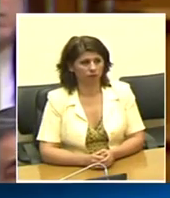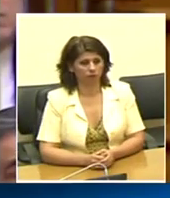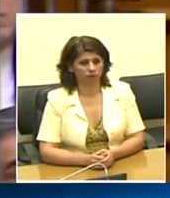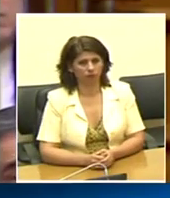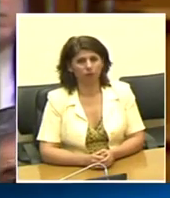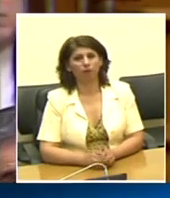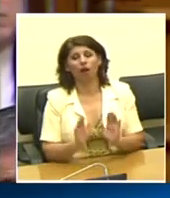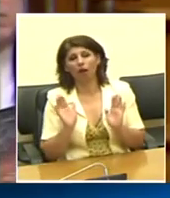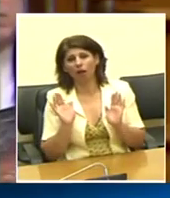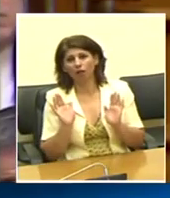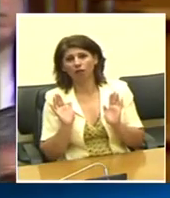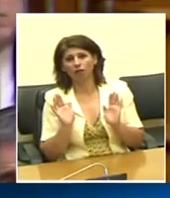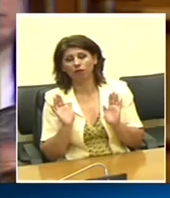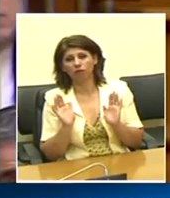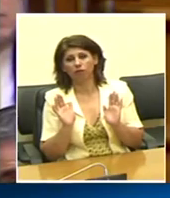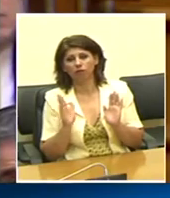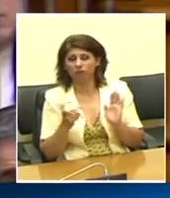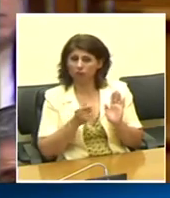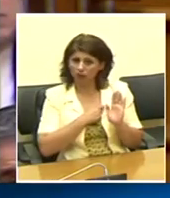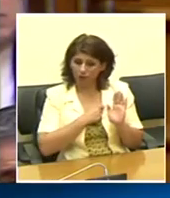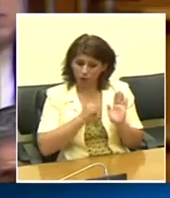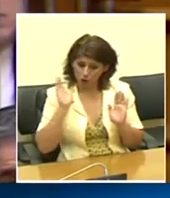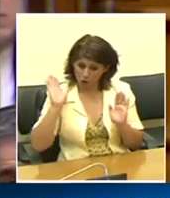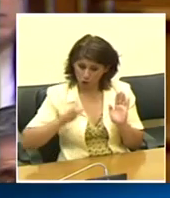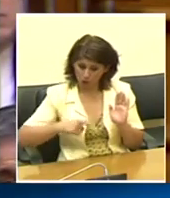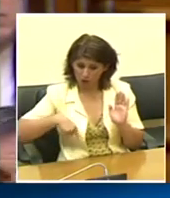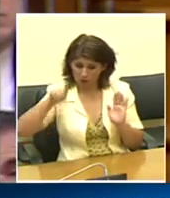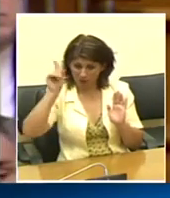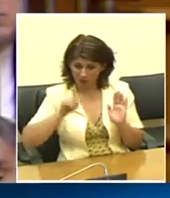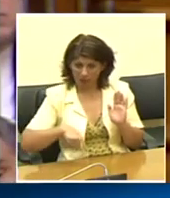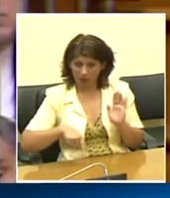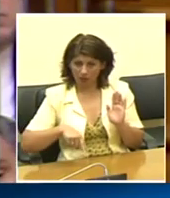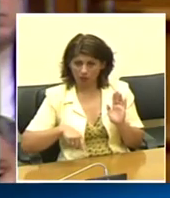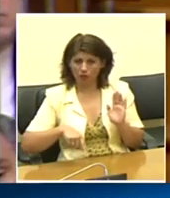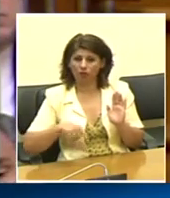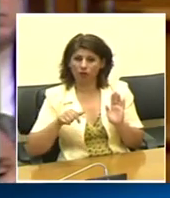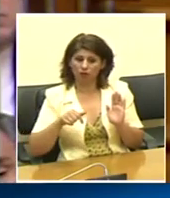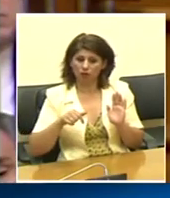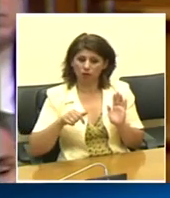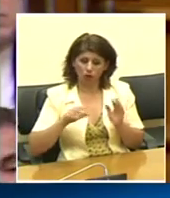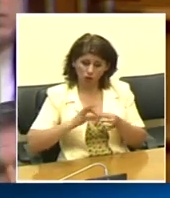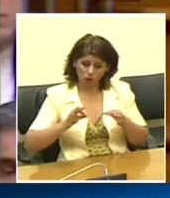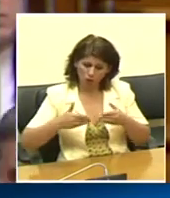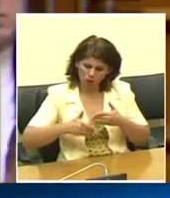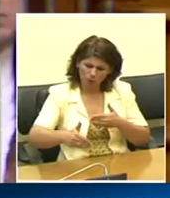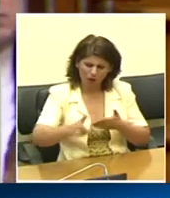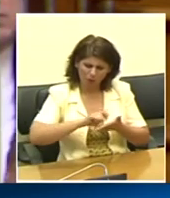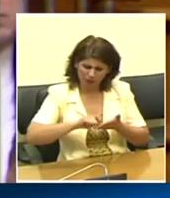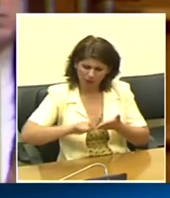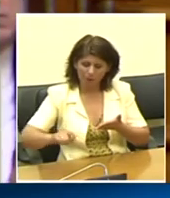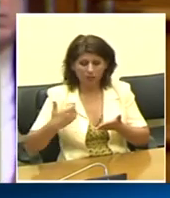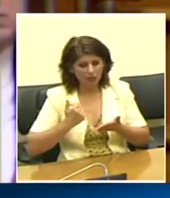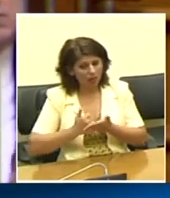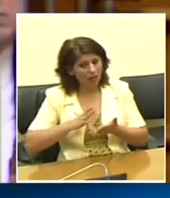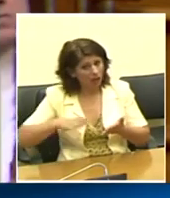Όμως, πιστεύω ότι στο τέλος της ημέρας, τόσο ο ιστορικός του μέλλοντος, όσο και ο λαός, που θα μας